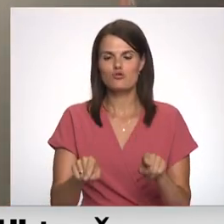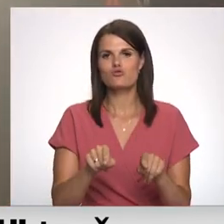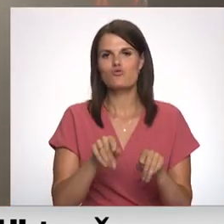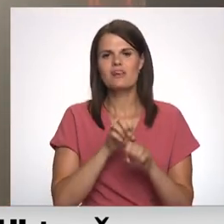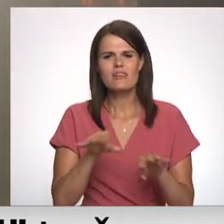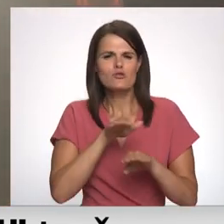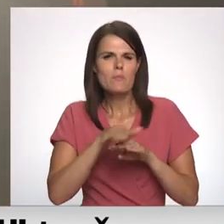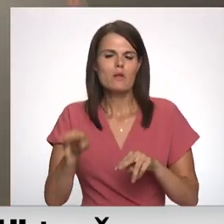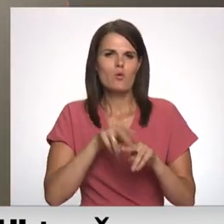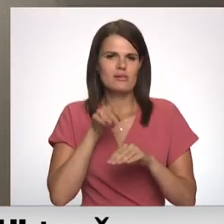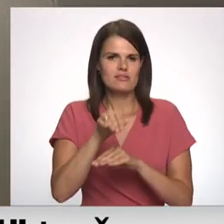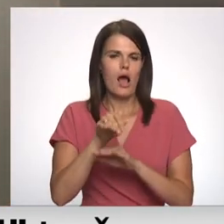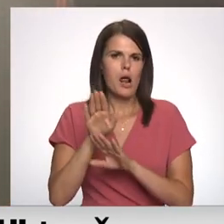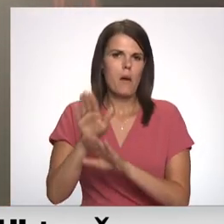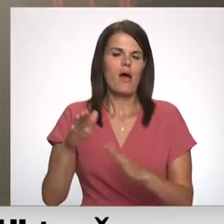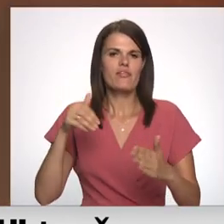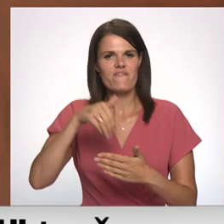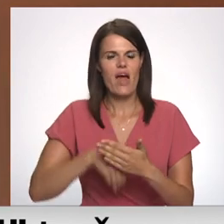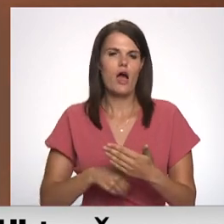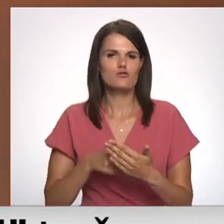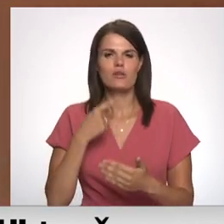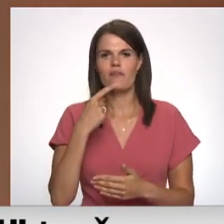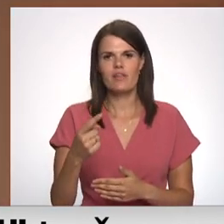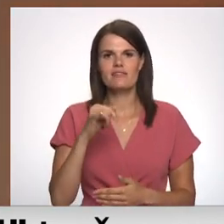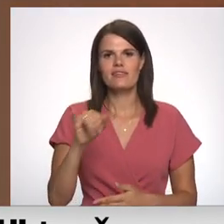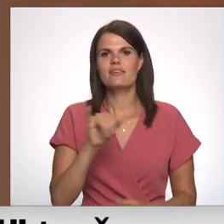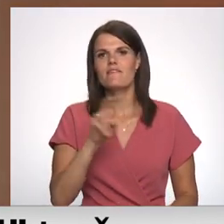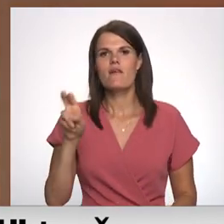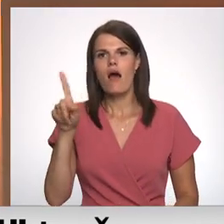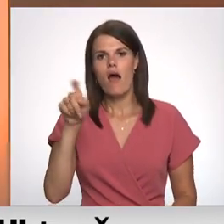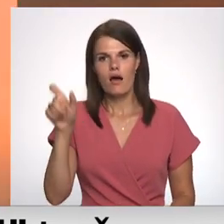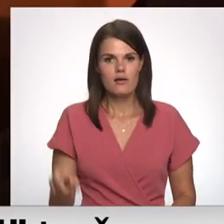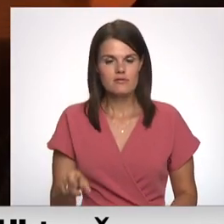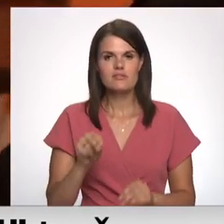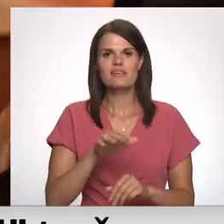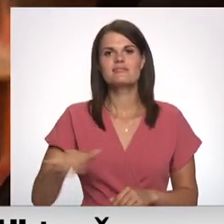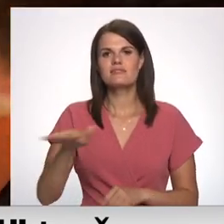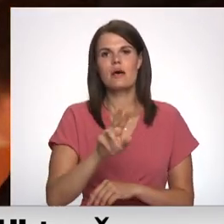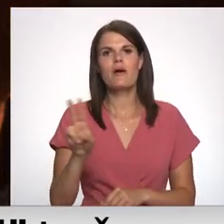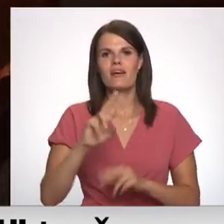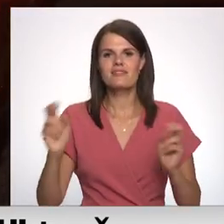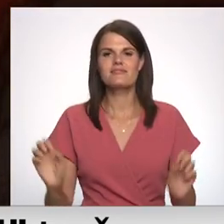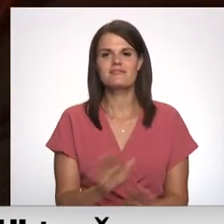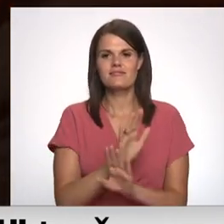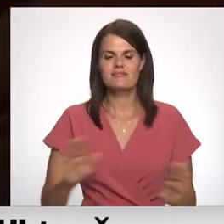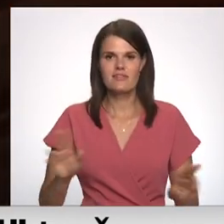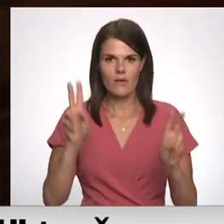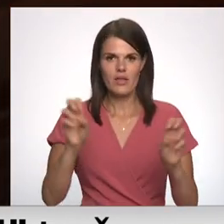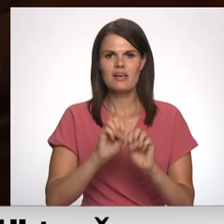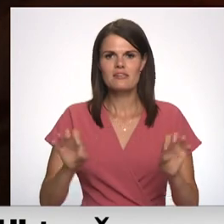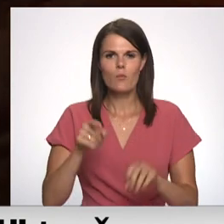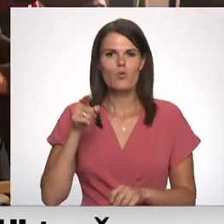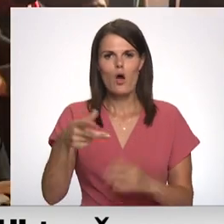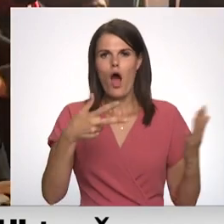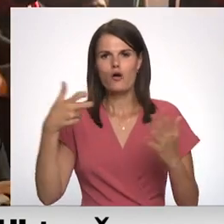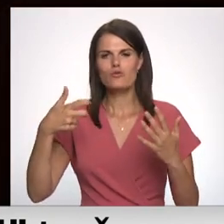un saglabāt to vēsturē. Tā saka scenārija autors Dainis Īvāns. Kā jau stāstīts, Zeme, kas dzied būs stāsts par